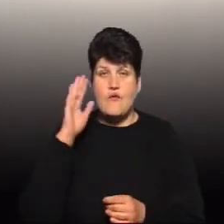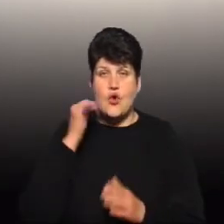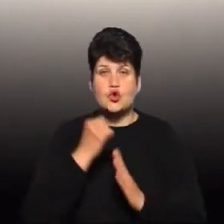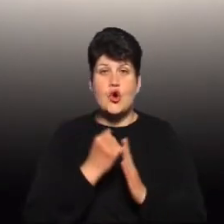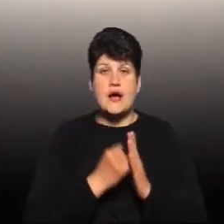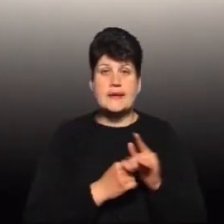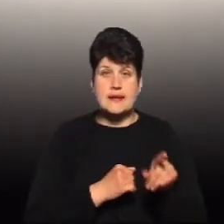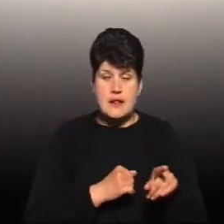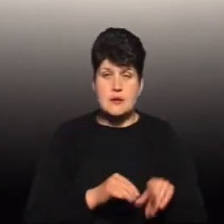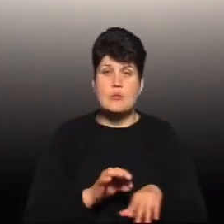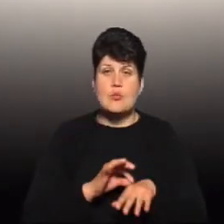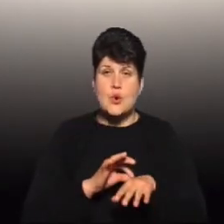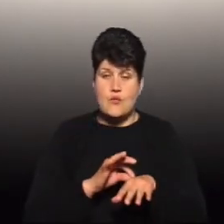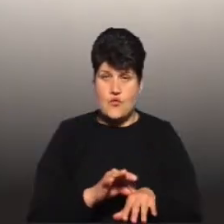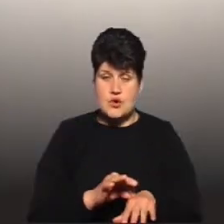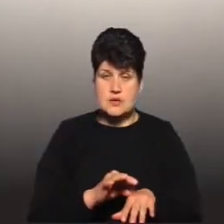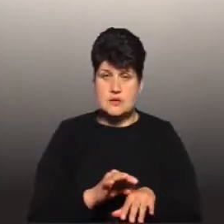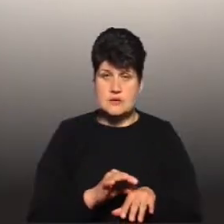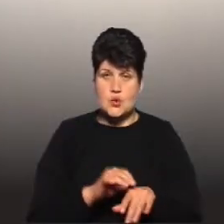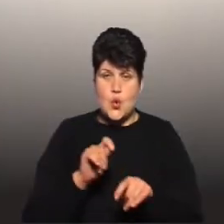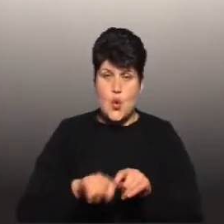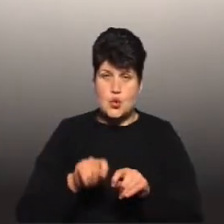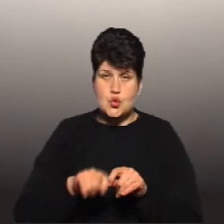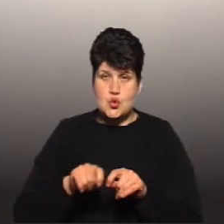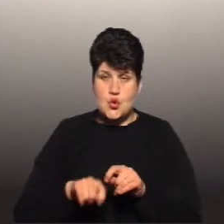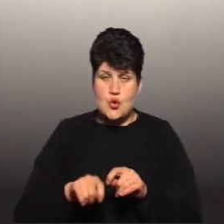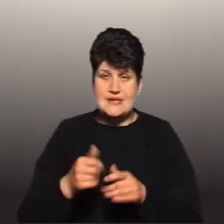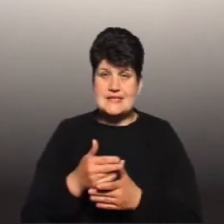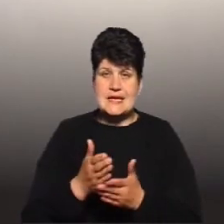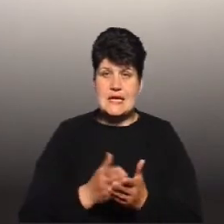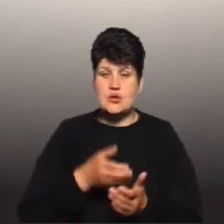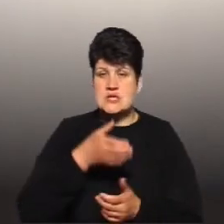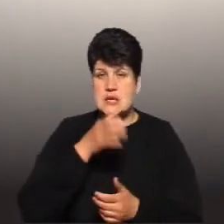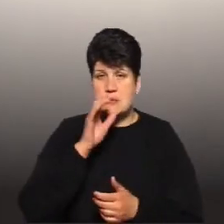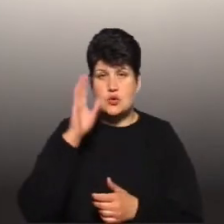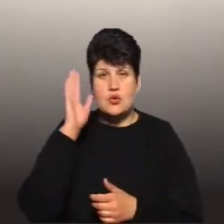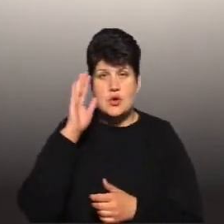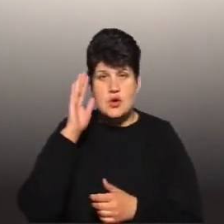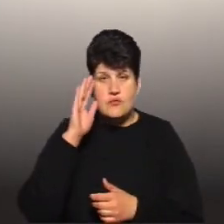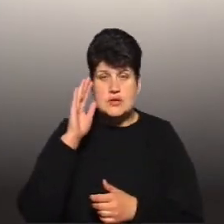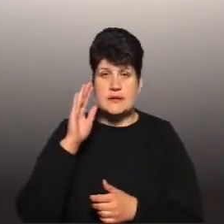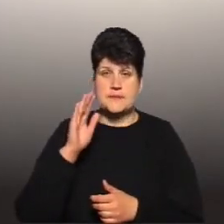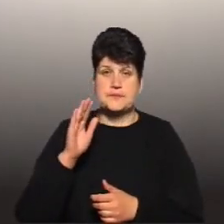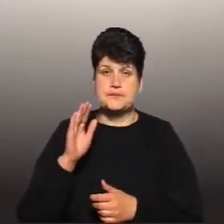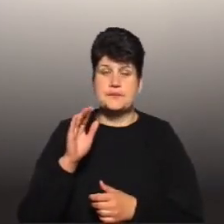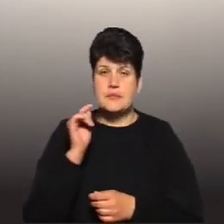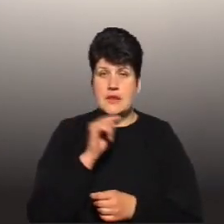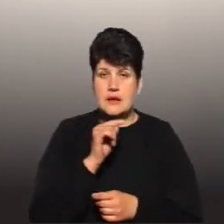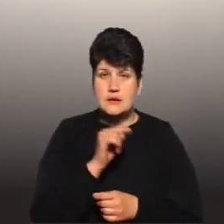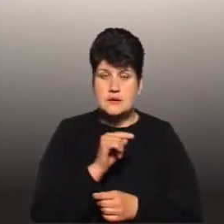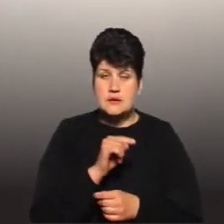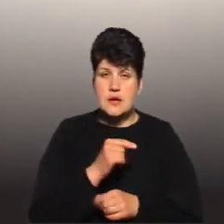проводить контроль за якістю питної води, адже там головний